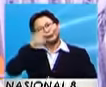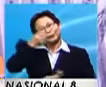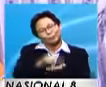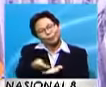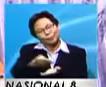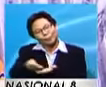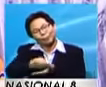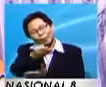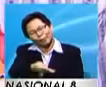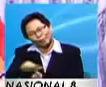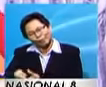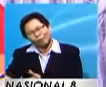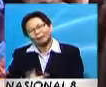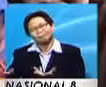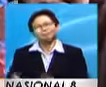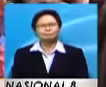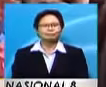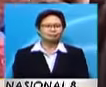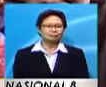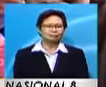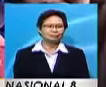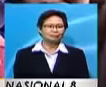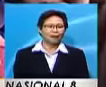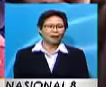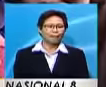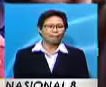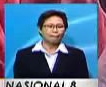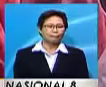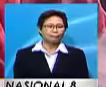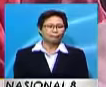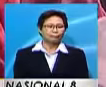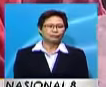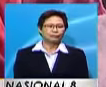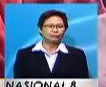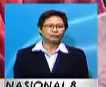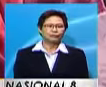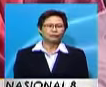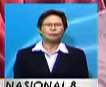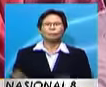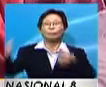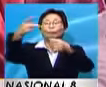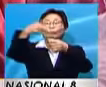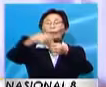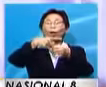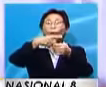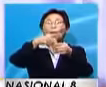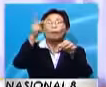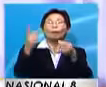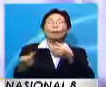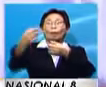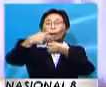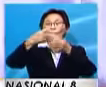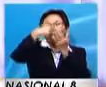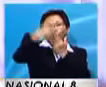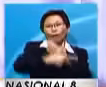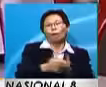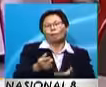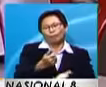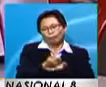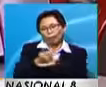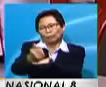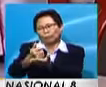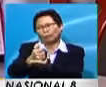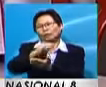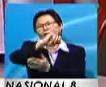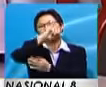bang-bangan keperluan mereka dan sebagainya beliau sebelum itu menyertai program turun Padang dan penyerahan bantuan ide